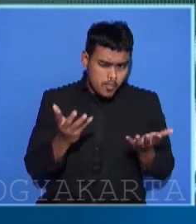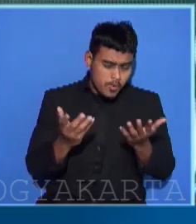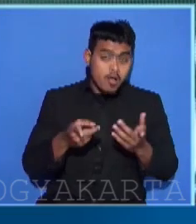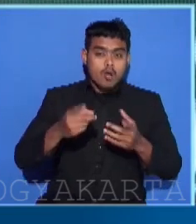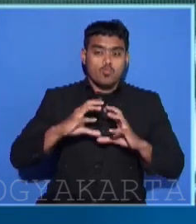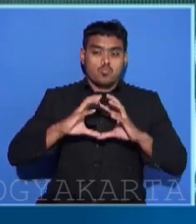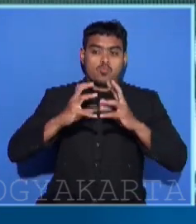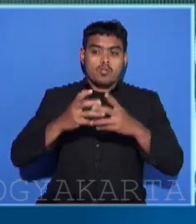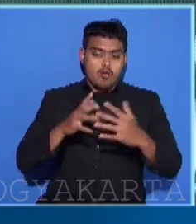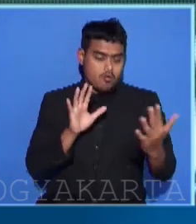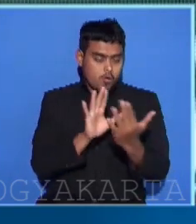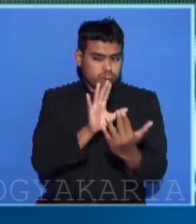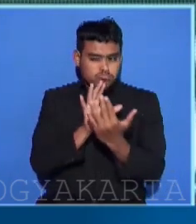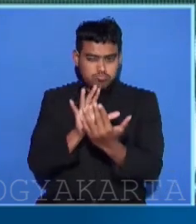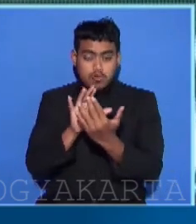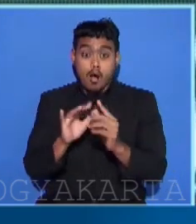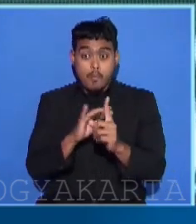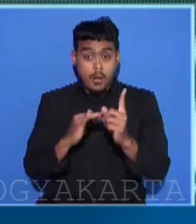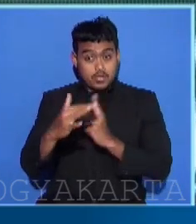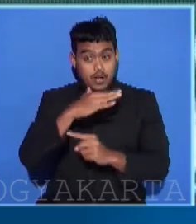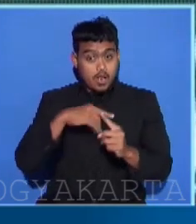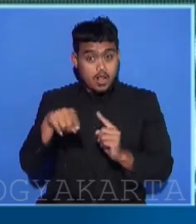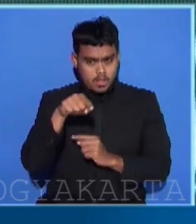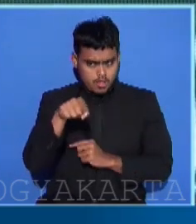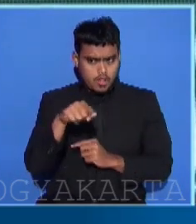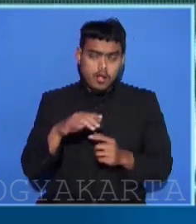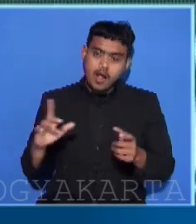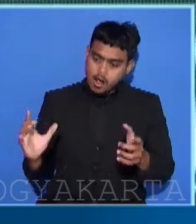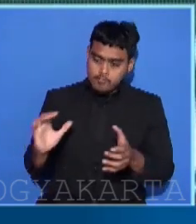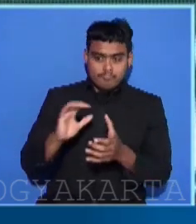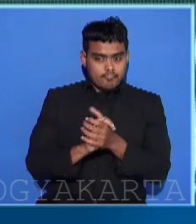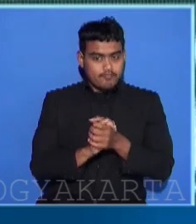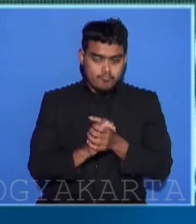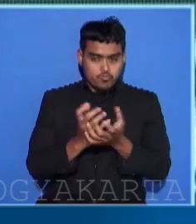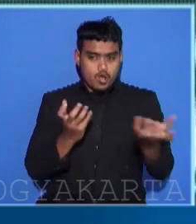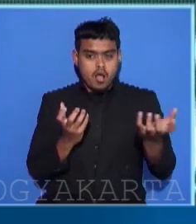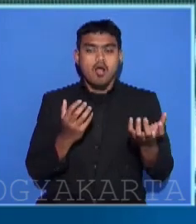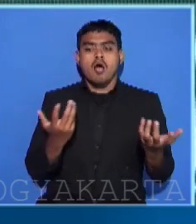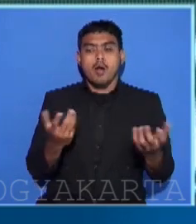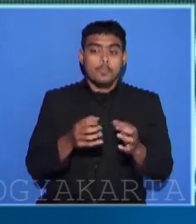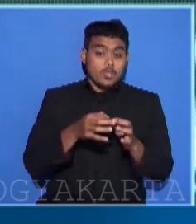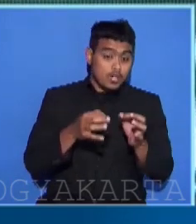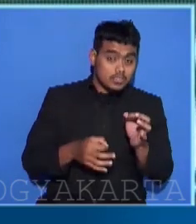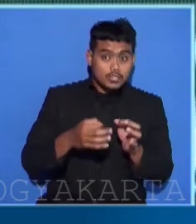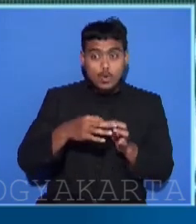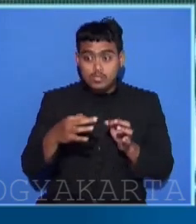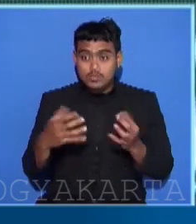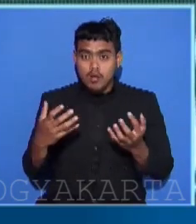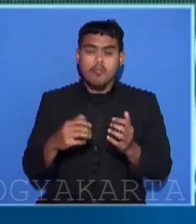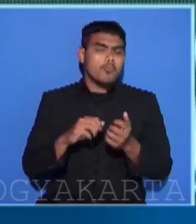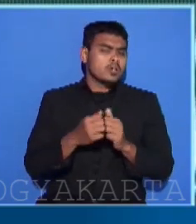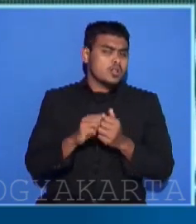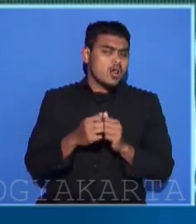rakyat. Kalau rakyatnya tidak bersatu, kita nggak akan siap menghadapi masalah-masalah global tersebut. Bagaimana kita